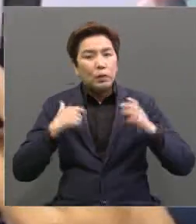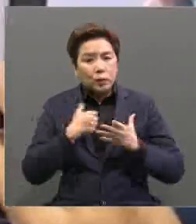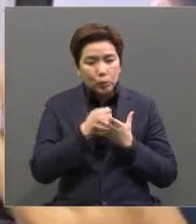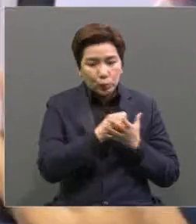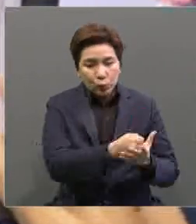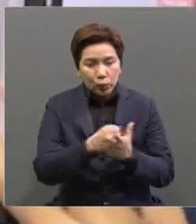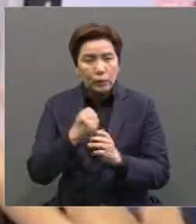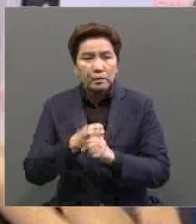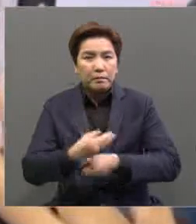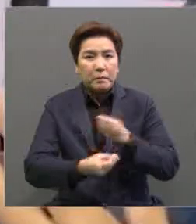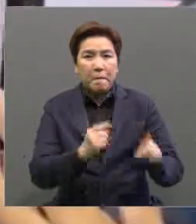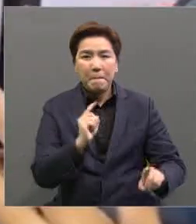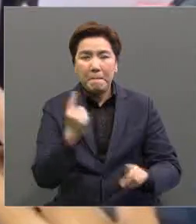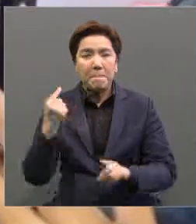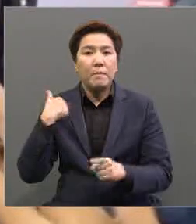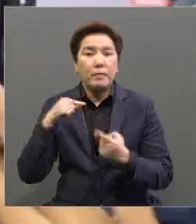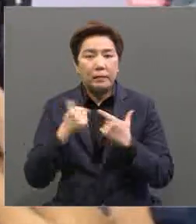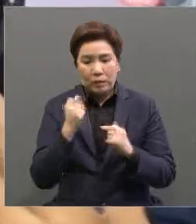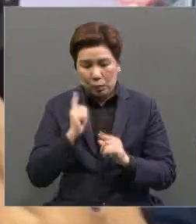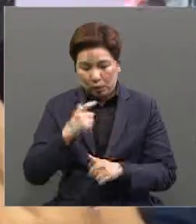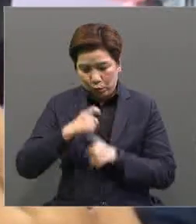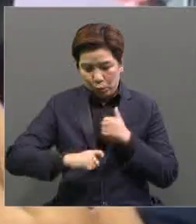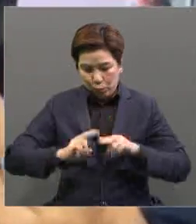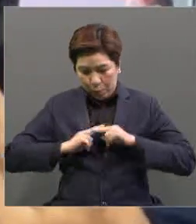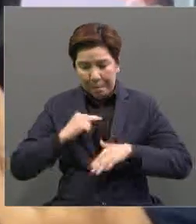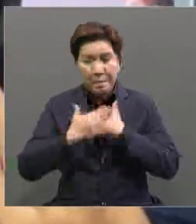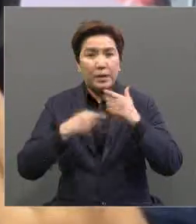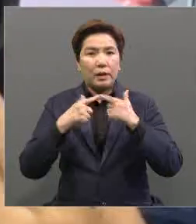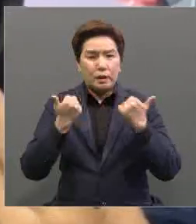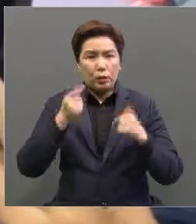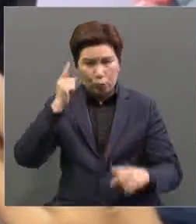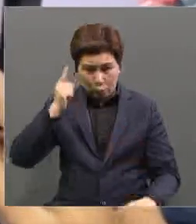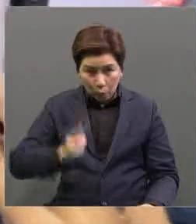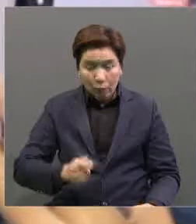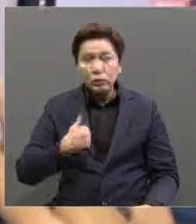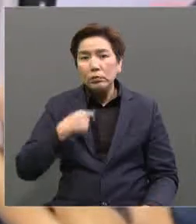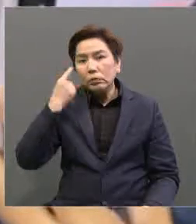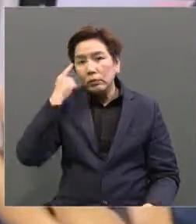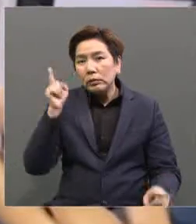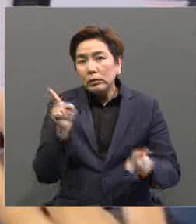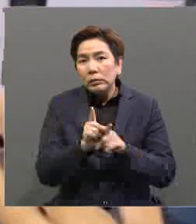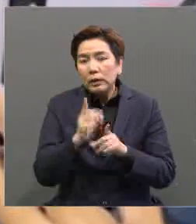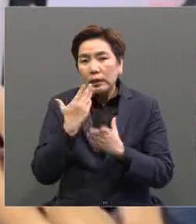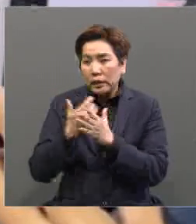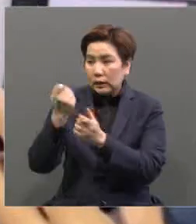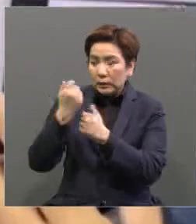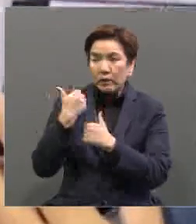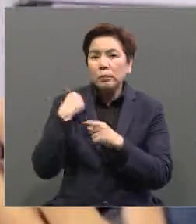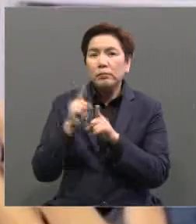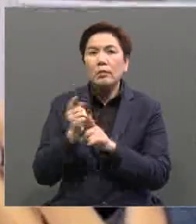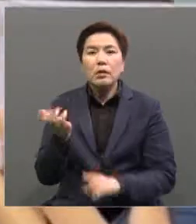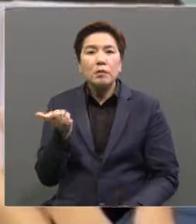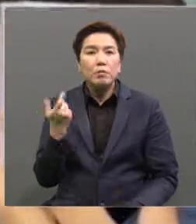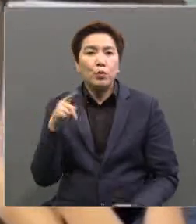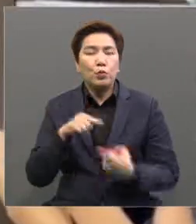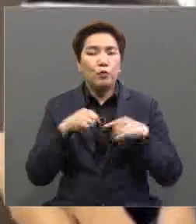ปิดตลาดใหม่ๆอย่างที่ผมเรียนไปแล้วนะครับต้องพัฒนาตัวเองนะครับปัจจุบันนี้ท่านเองพวกนายจ้างเองก็ได้ประโยชน์จากการที่ล